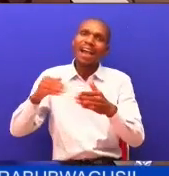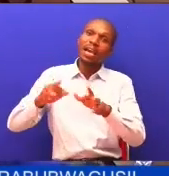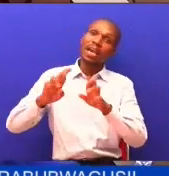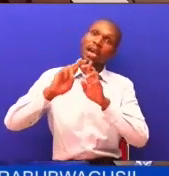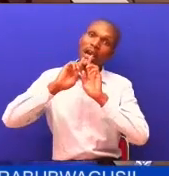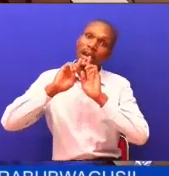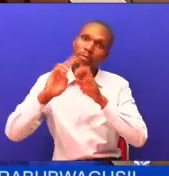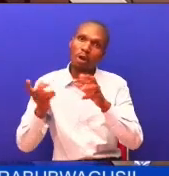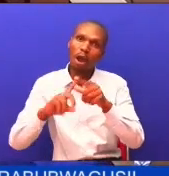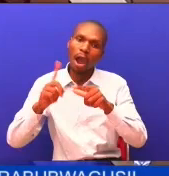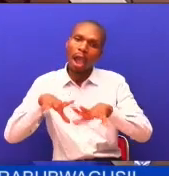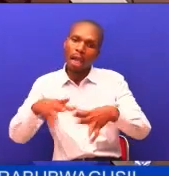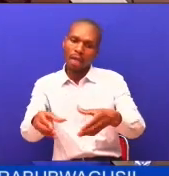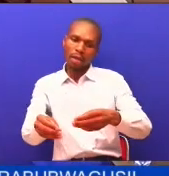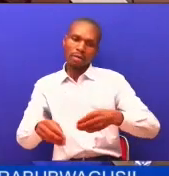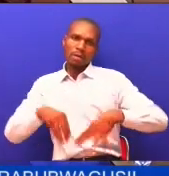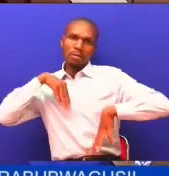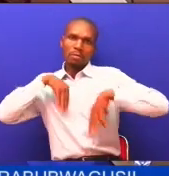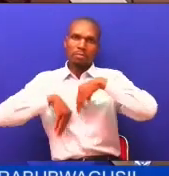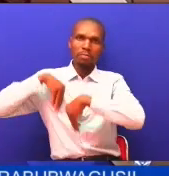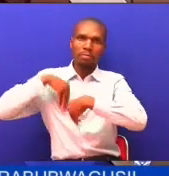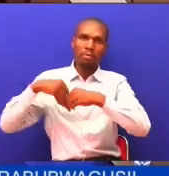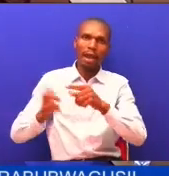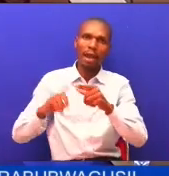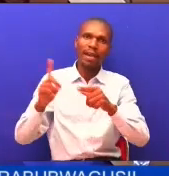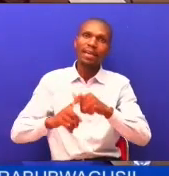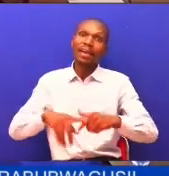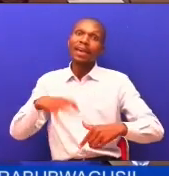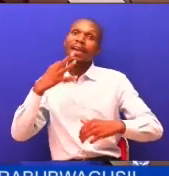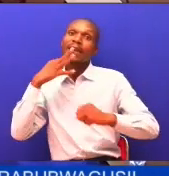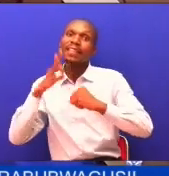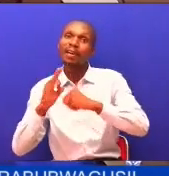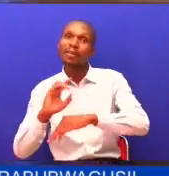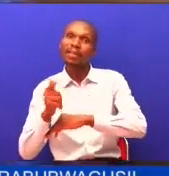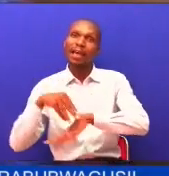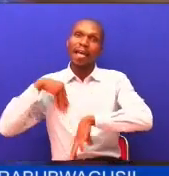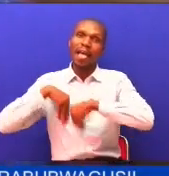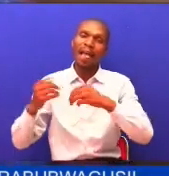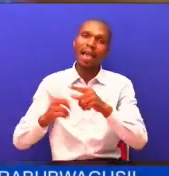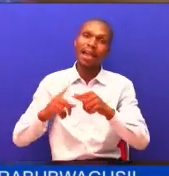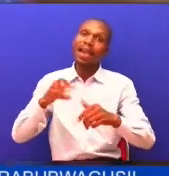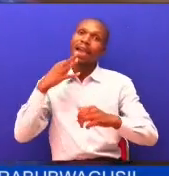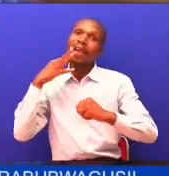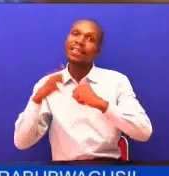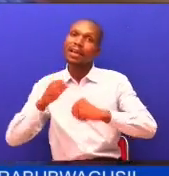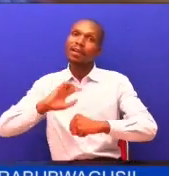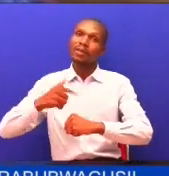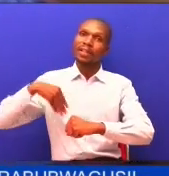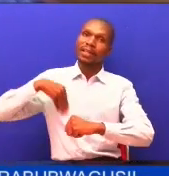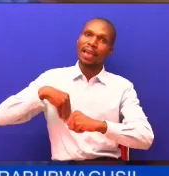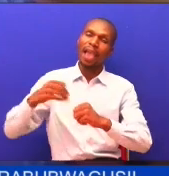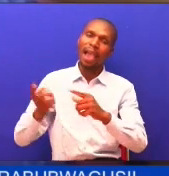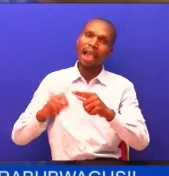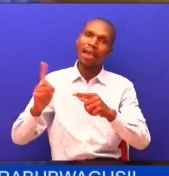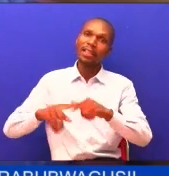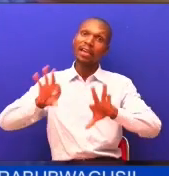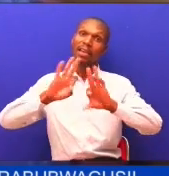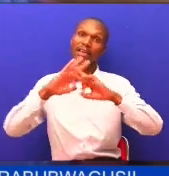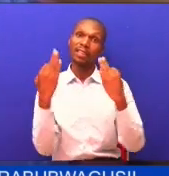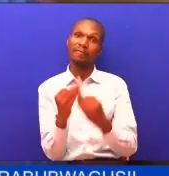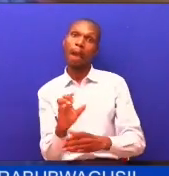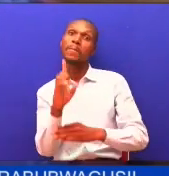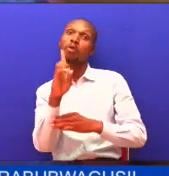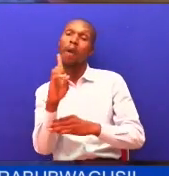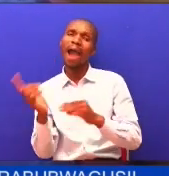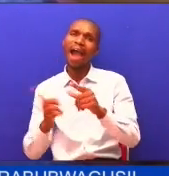nitikubwa tari ya kiri ya chishilingi chiribu chimia isano isato kose 800,000. Kurwa ase ya mate ya Dennis